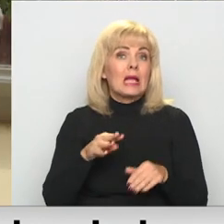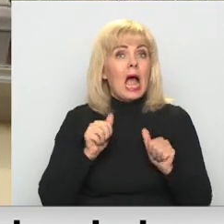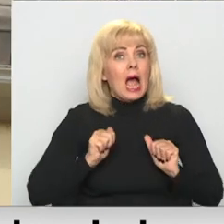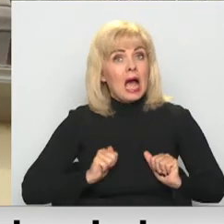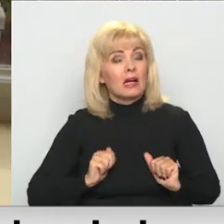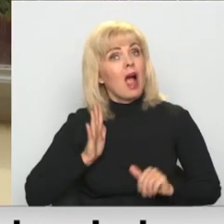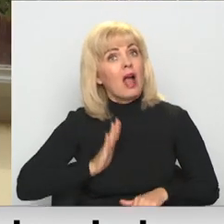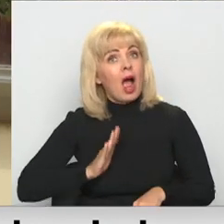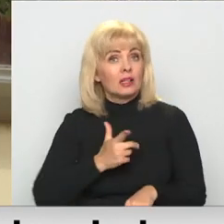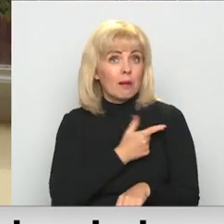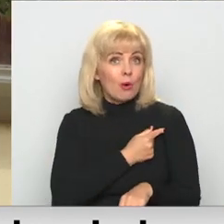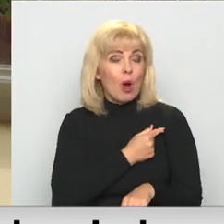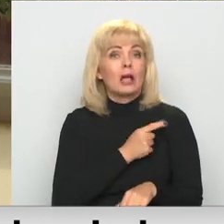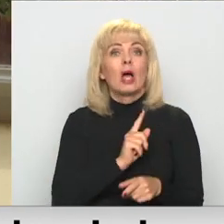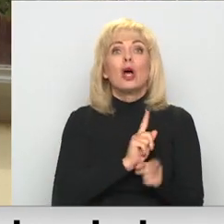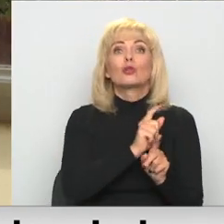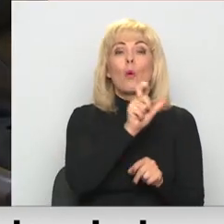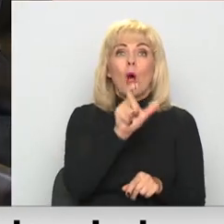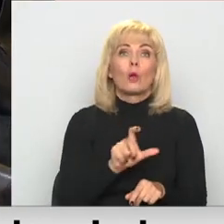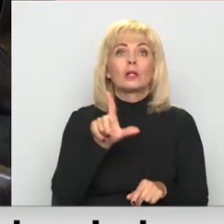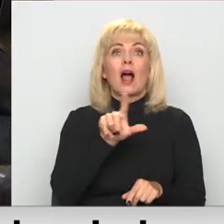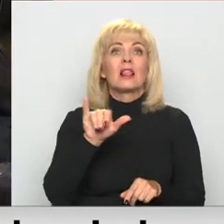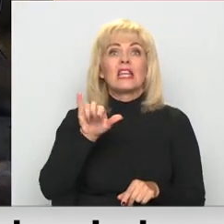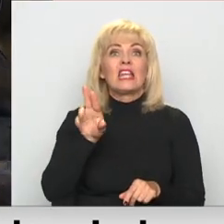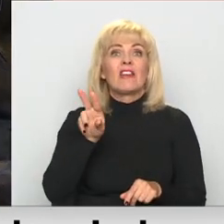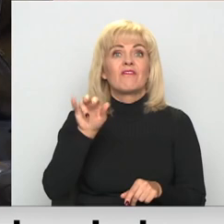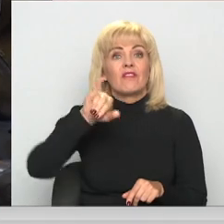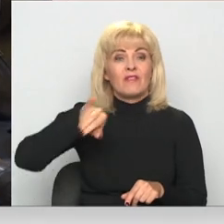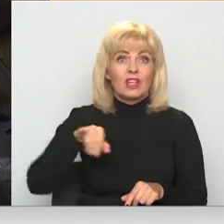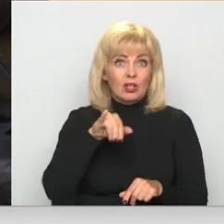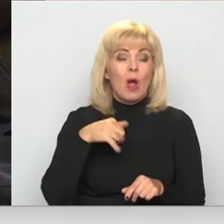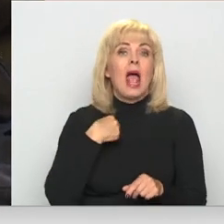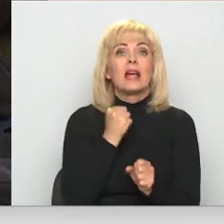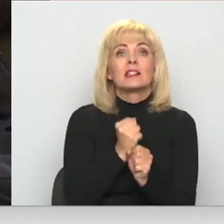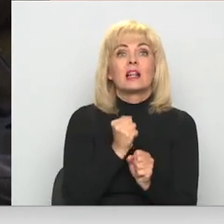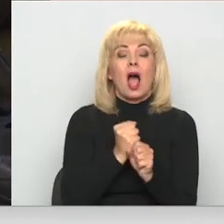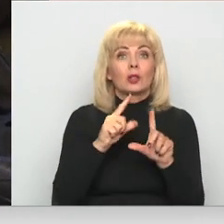potes nogaida skolotāja Līvija. Lieta ir tāda, kas strādāja skolā.